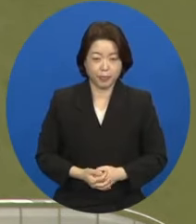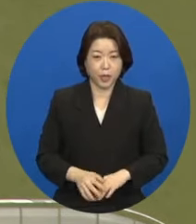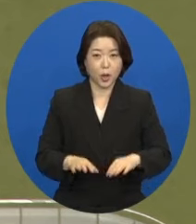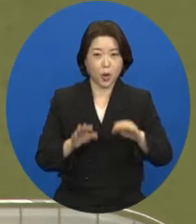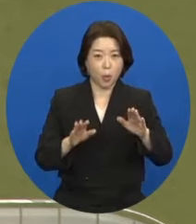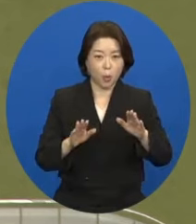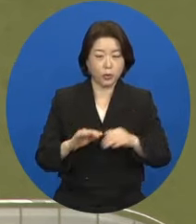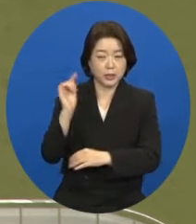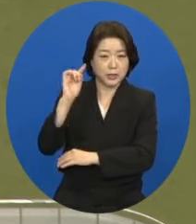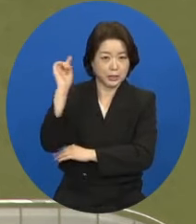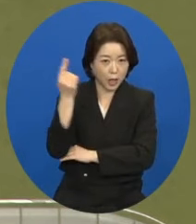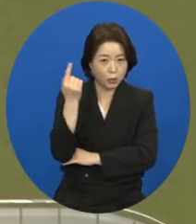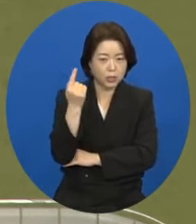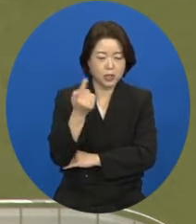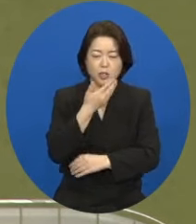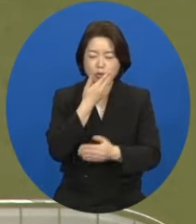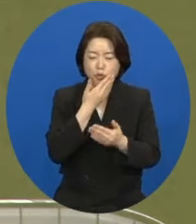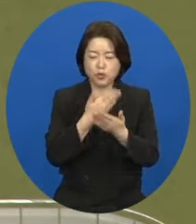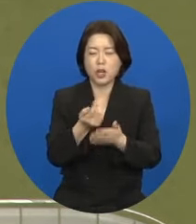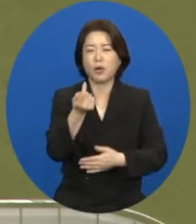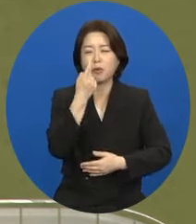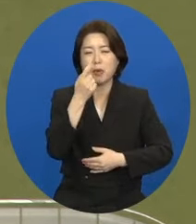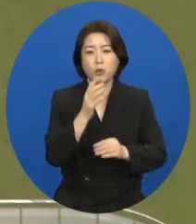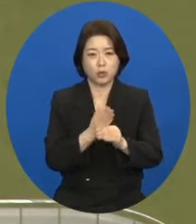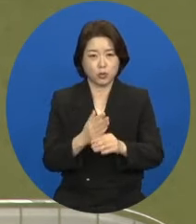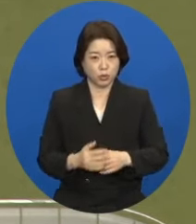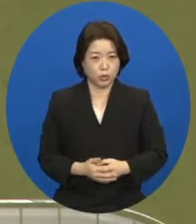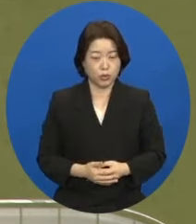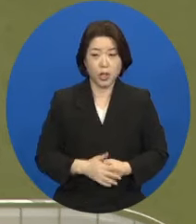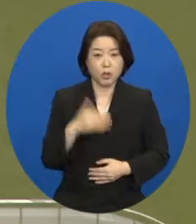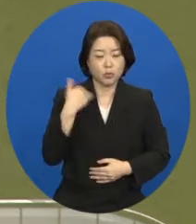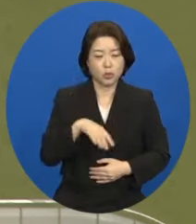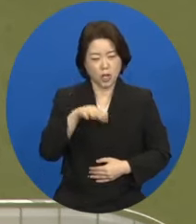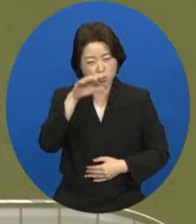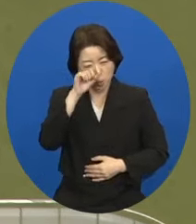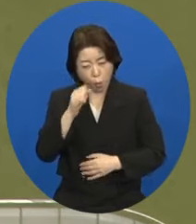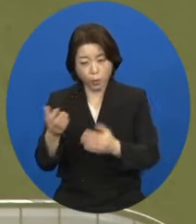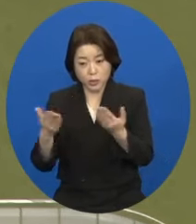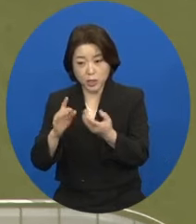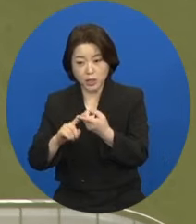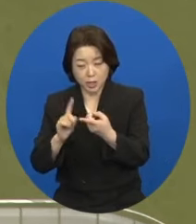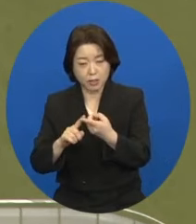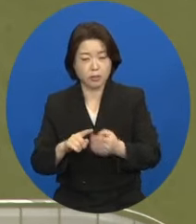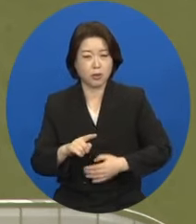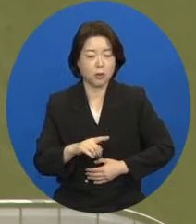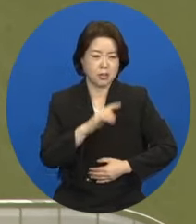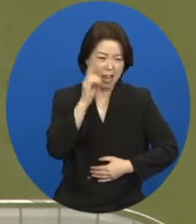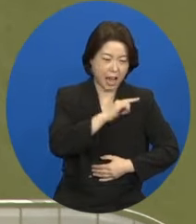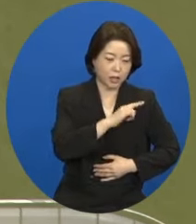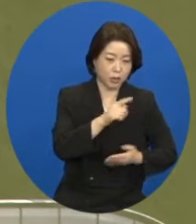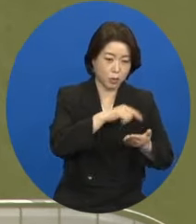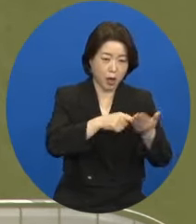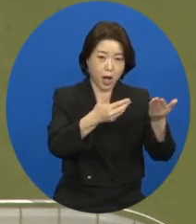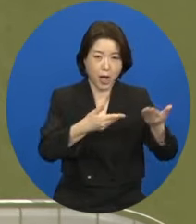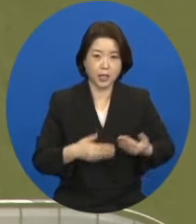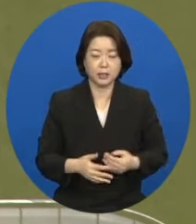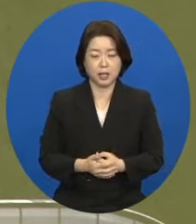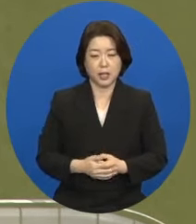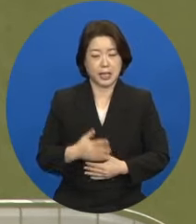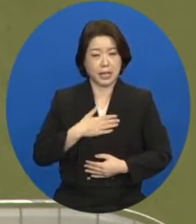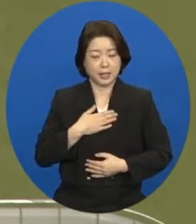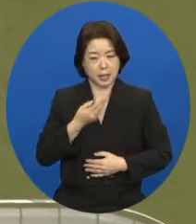수강을 하게 됩니다. 누군가 선을 악으로 갚을 때 혹은 누군가가 자신을 모욕할 때 어떻게